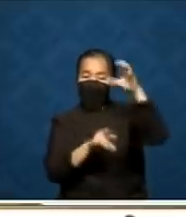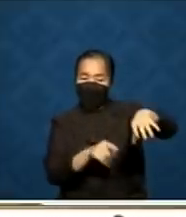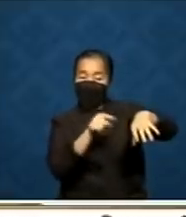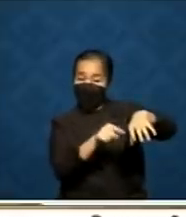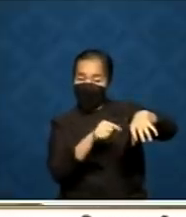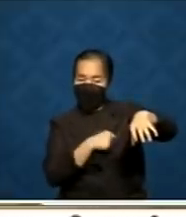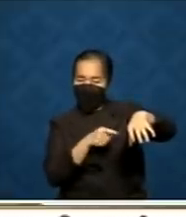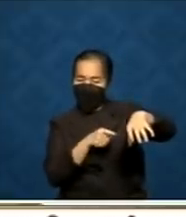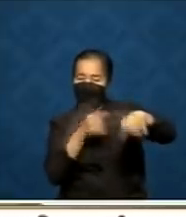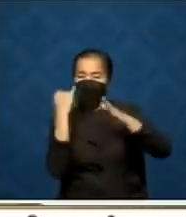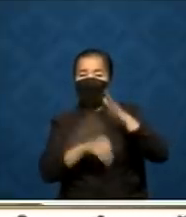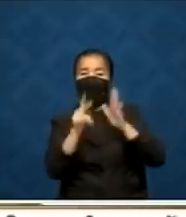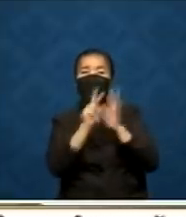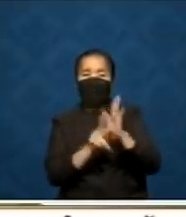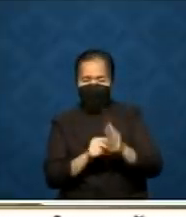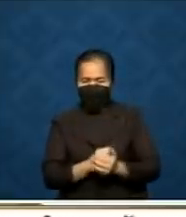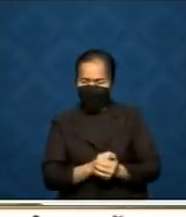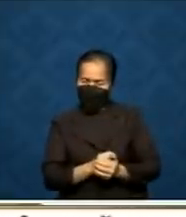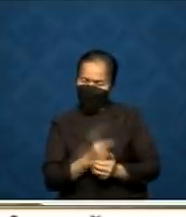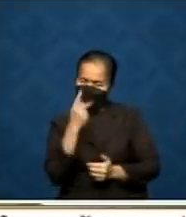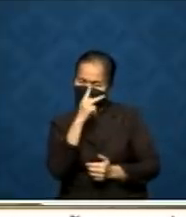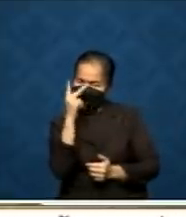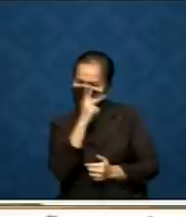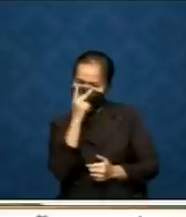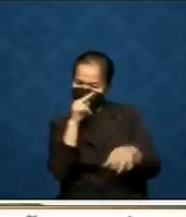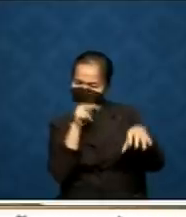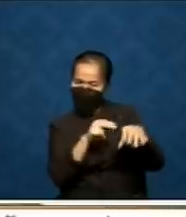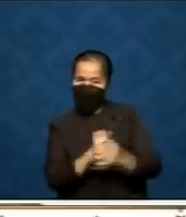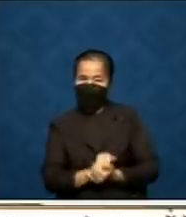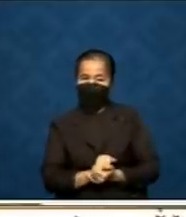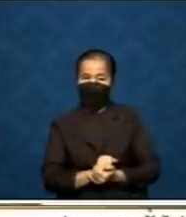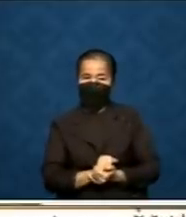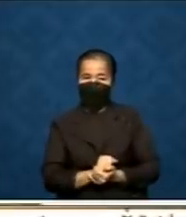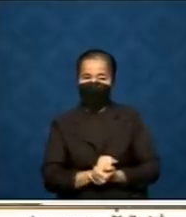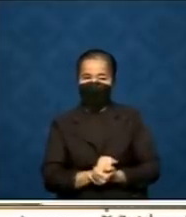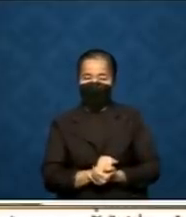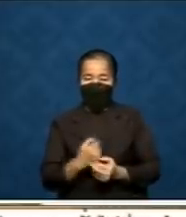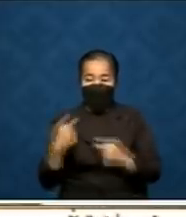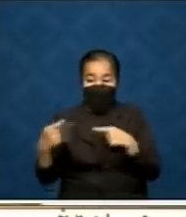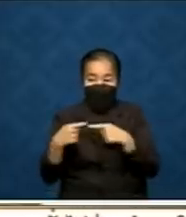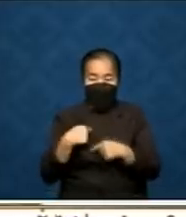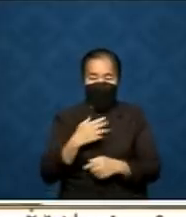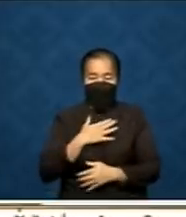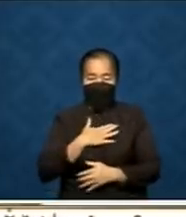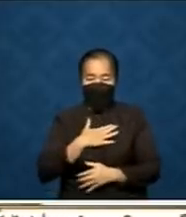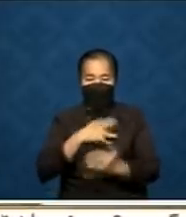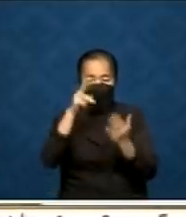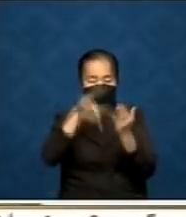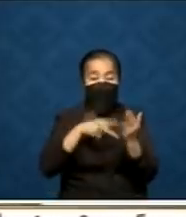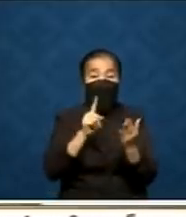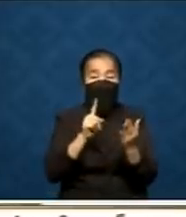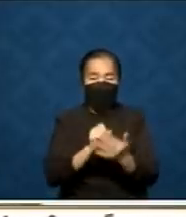ผิดกฎหมายมีพิรุจผมก็สนใจเข้าไปอ่านให้มันตรงกับสมมุติฐานผมพอดีไปเจอไง